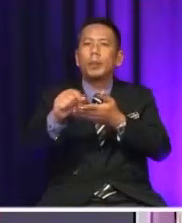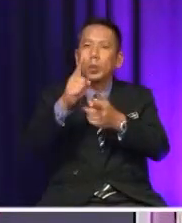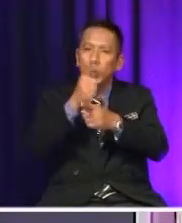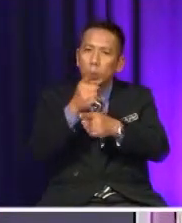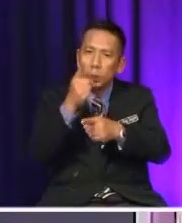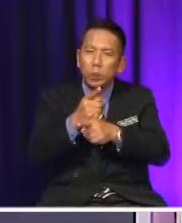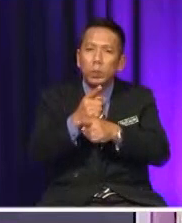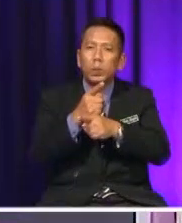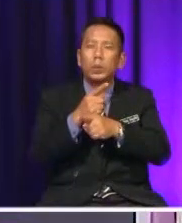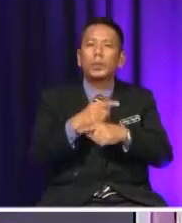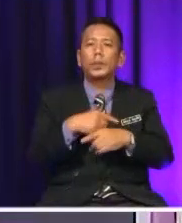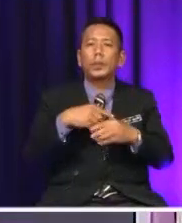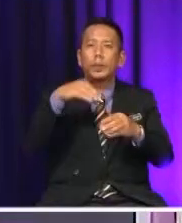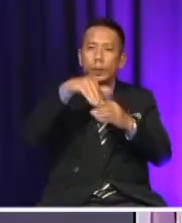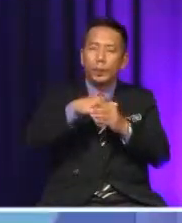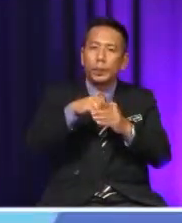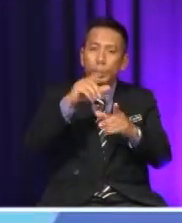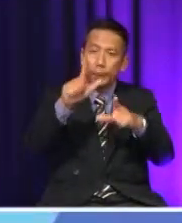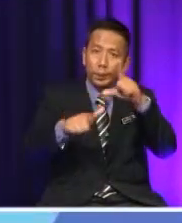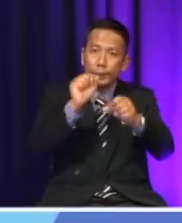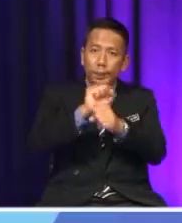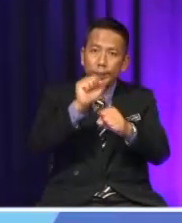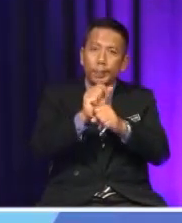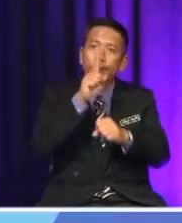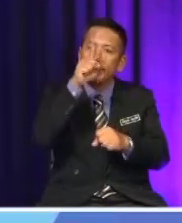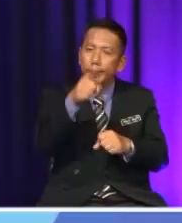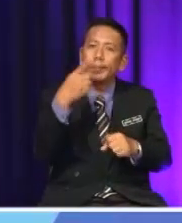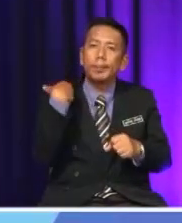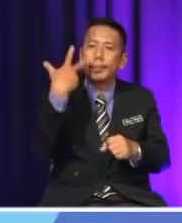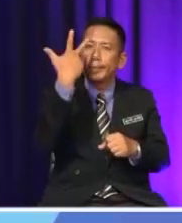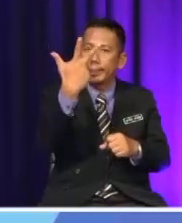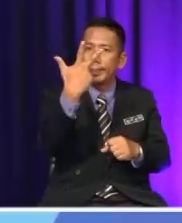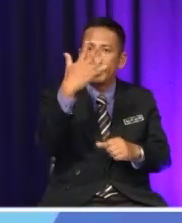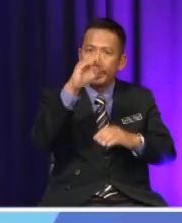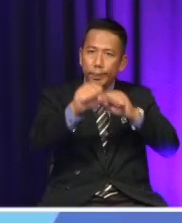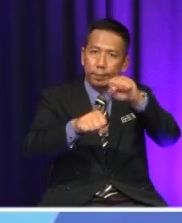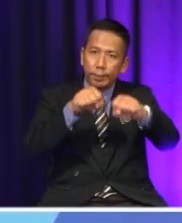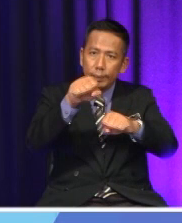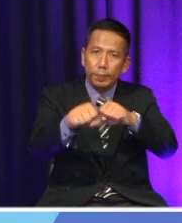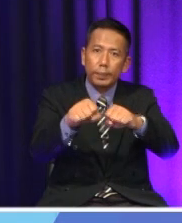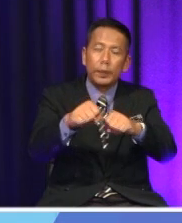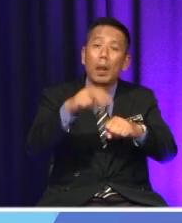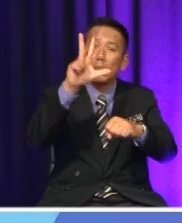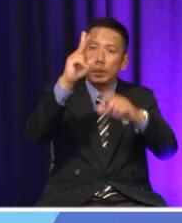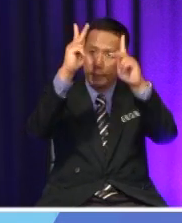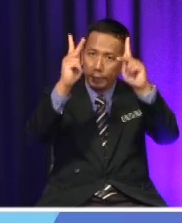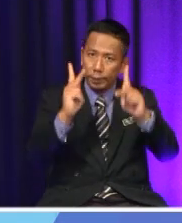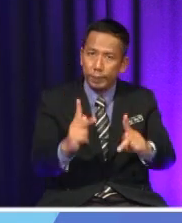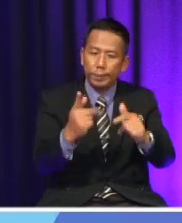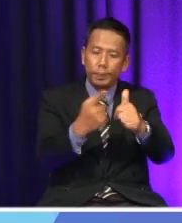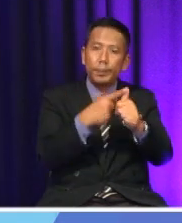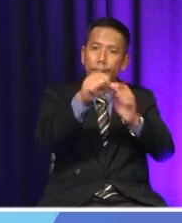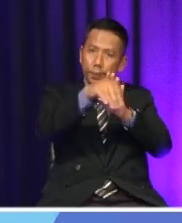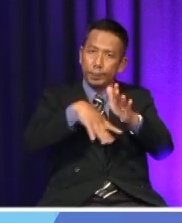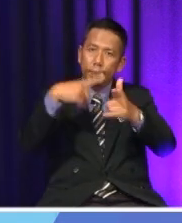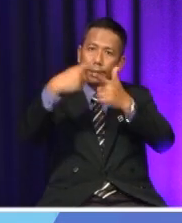emasnya jadi dalam langkah kerja Kami sebenarnya terdapat tiga langkah tiga step ya tiga kaidah yaitu yang pertama langkah kerja sebelum